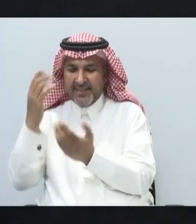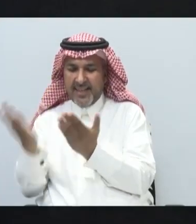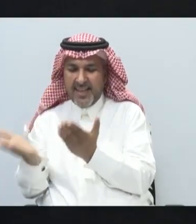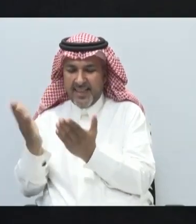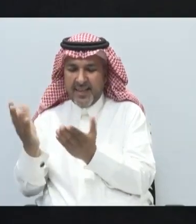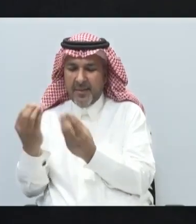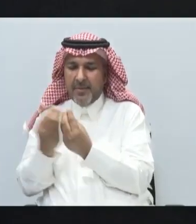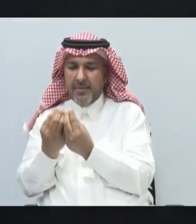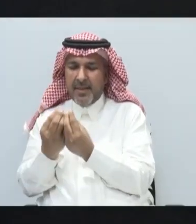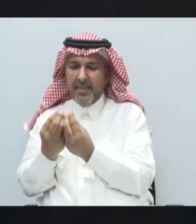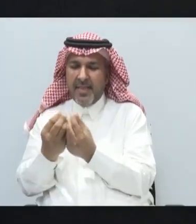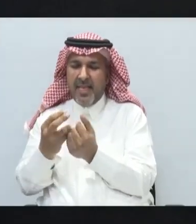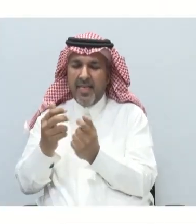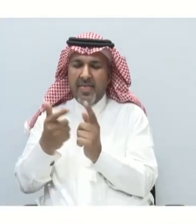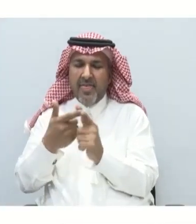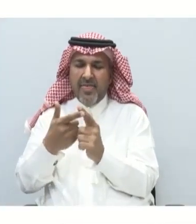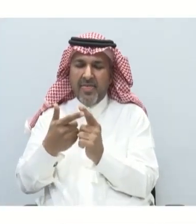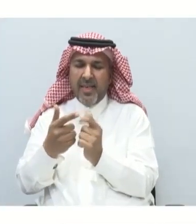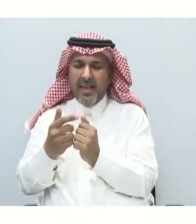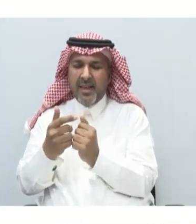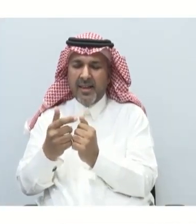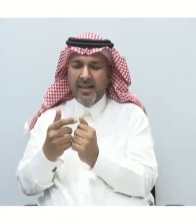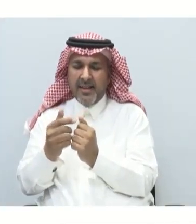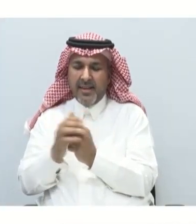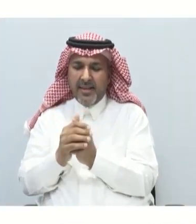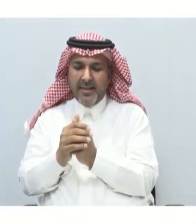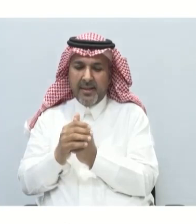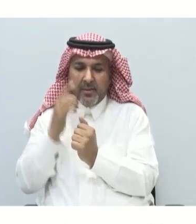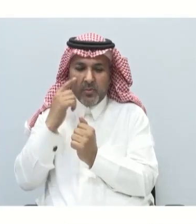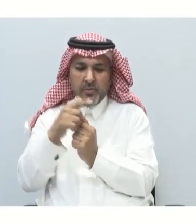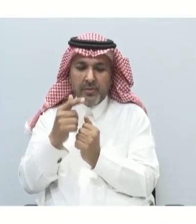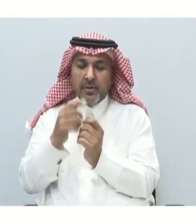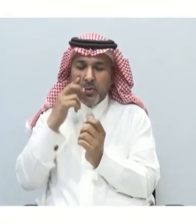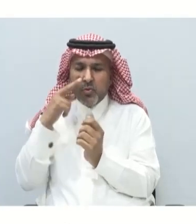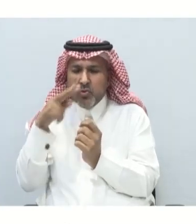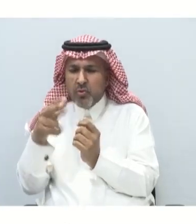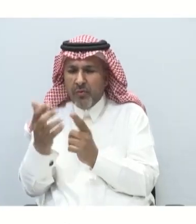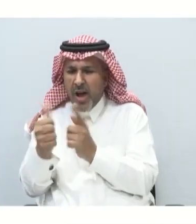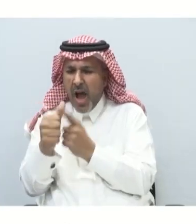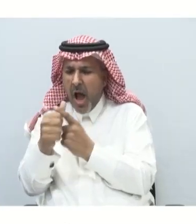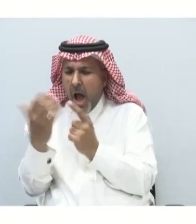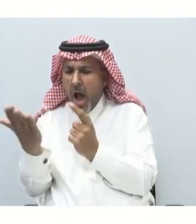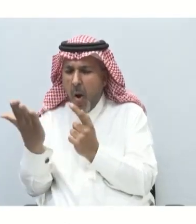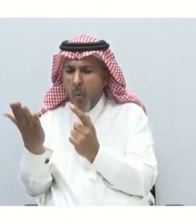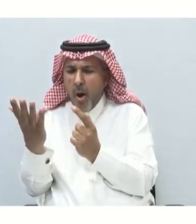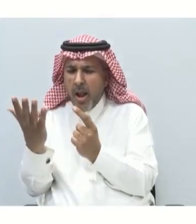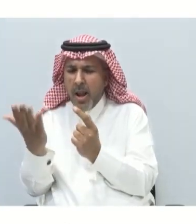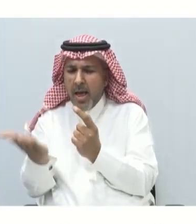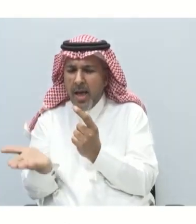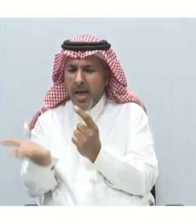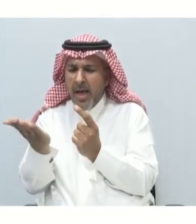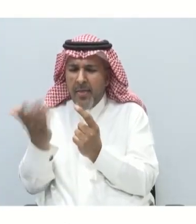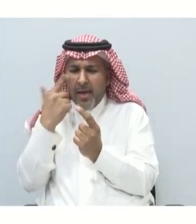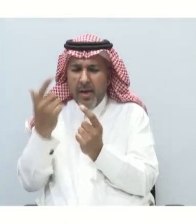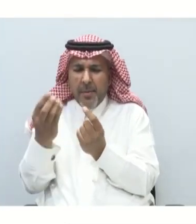بين المتغيرين بينما في الانحدار يدرس تاثير الم غير مستقل على المتغير التابع